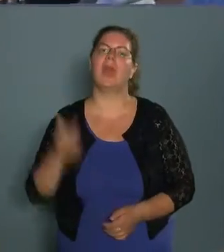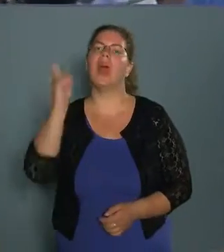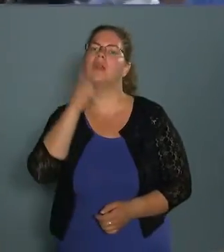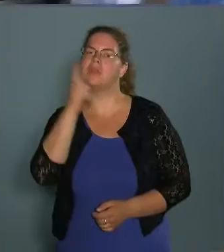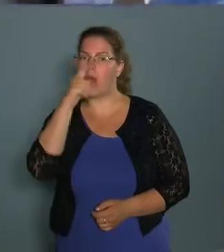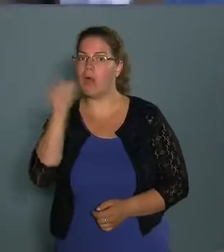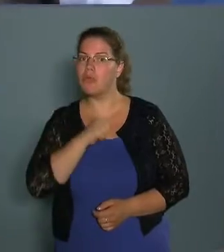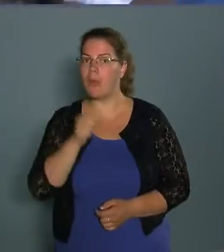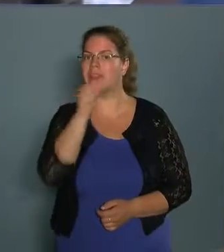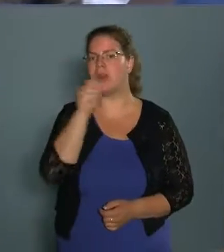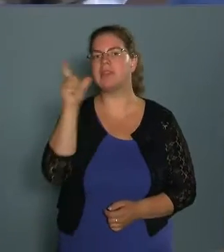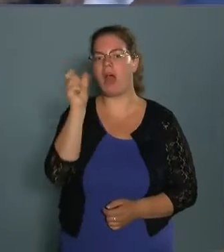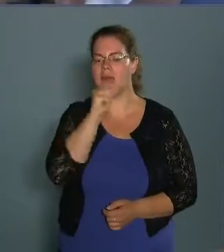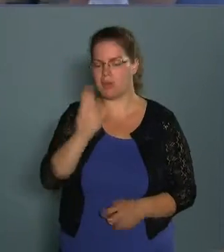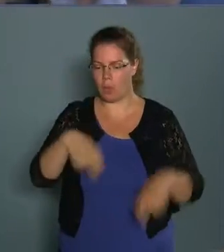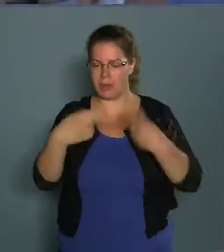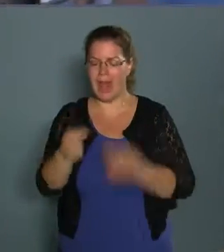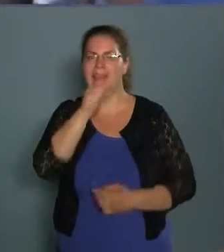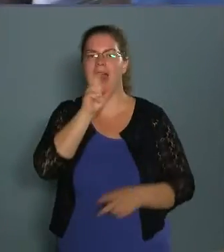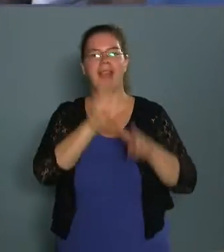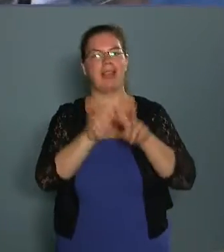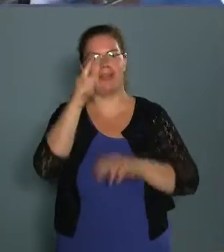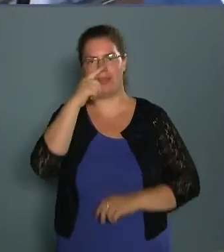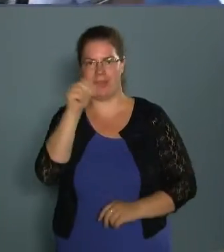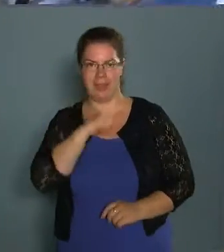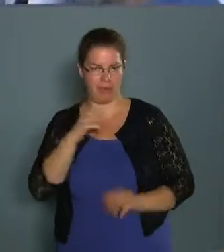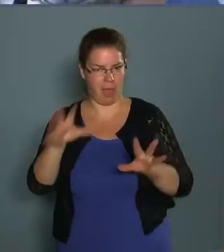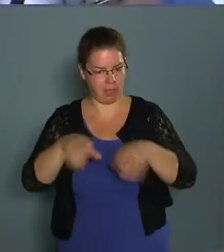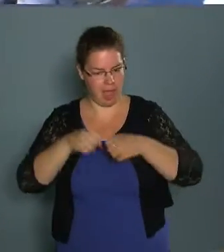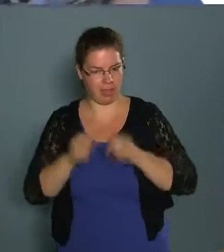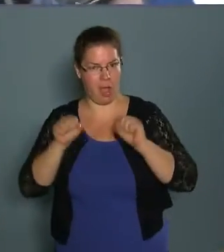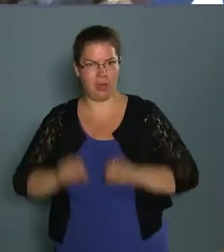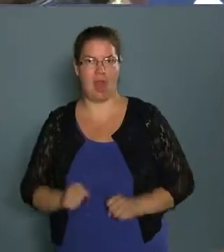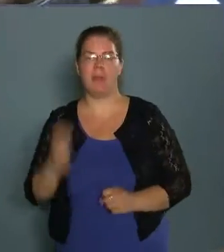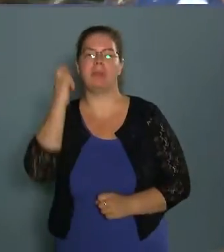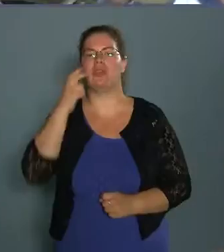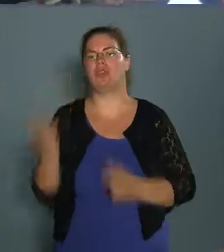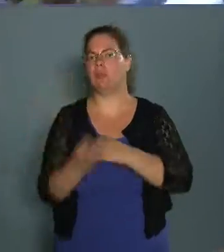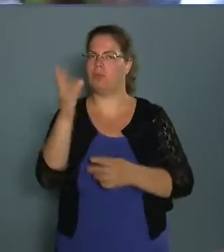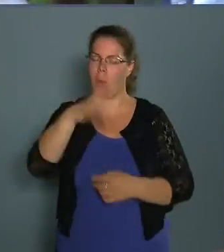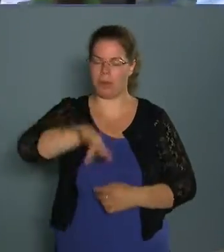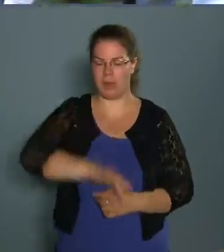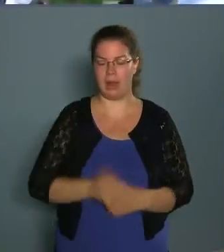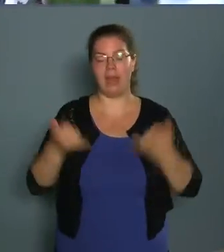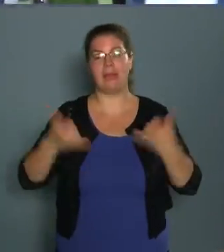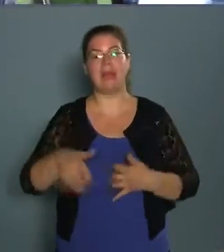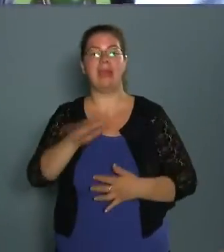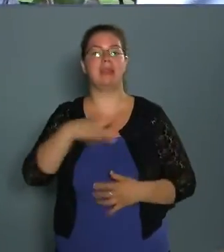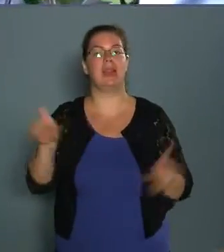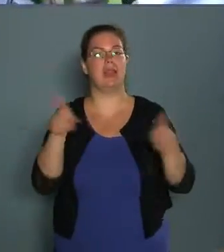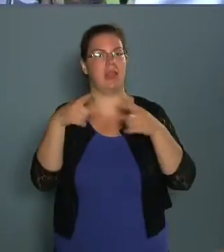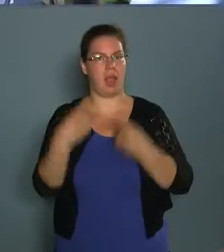A tangó és a szalsza után a swing vette át a hatalmat Pesterzsébet főterén. Az idei térzenei sorozat